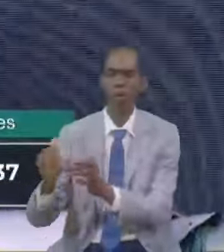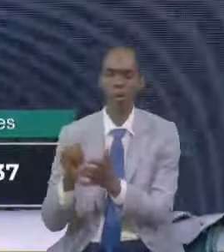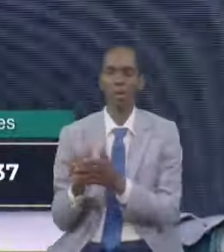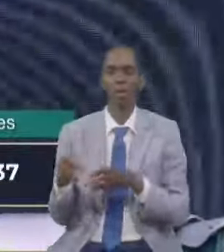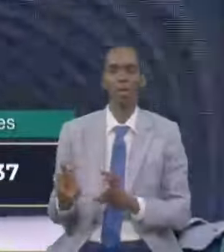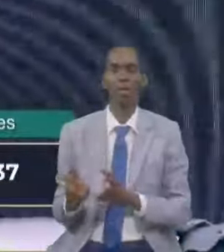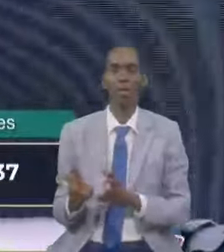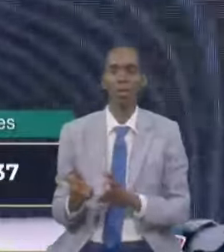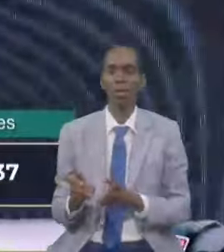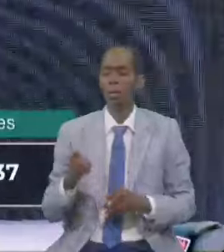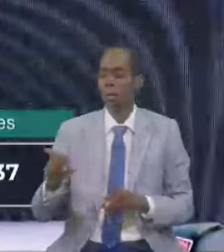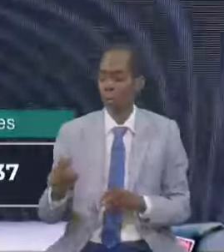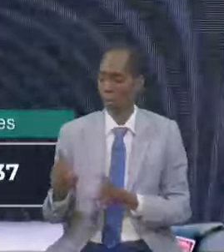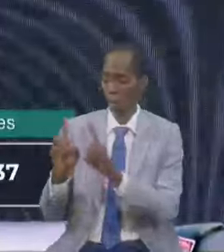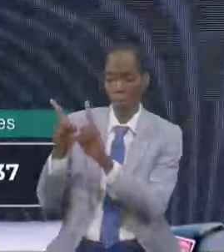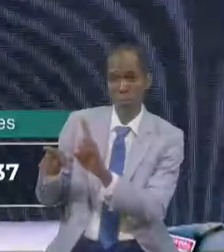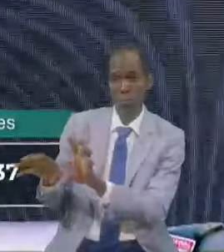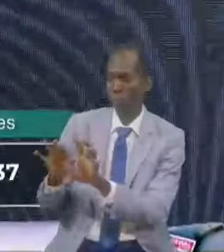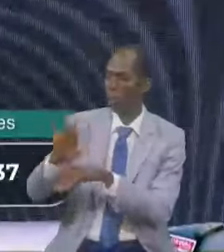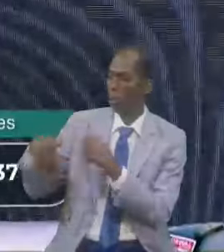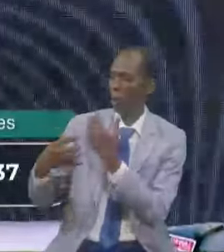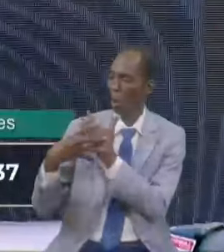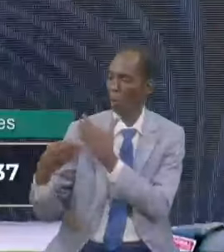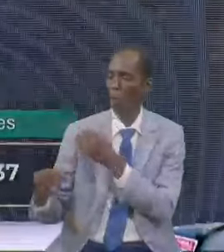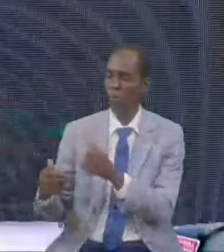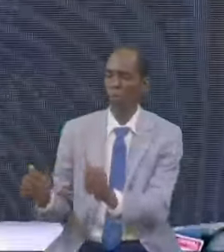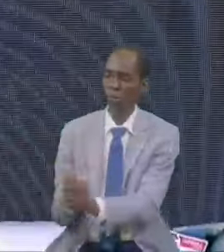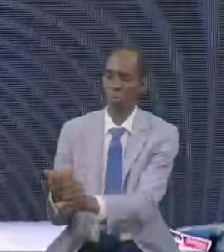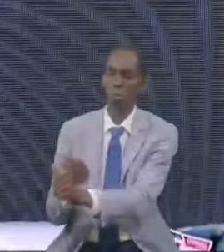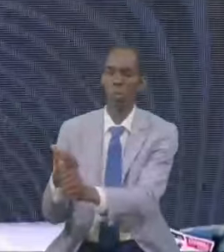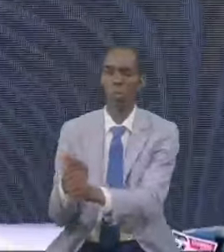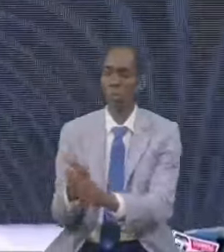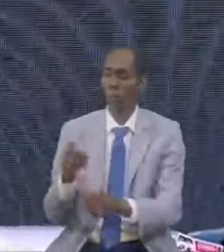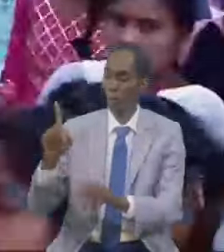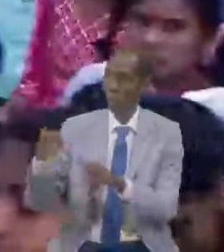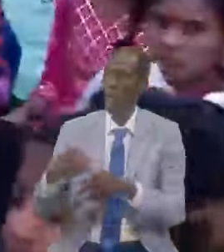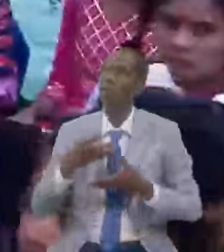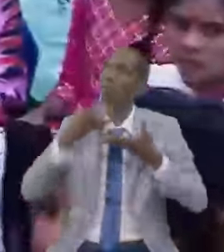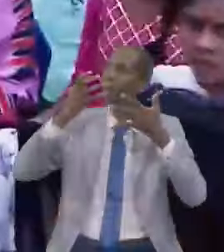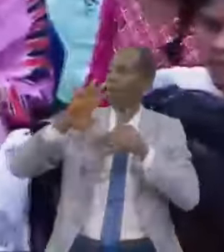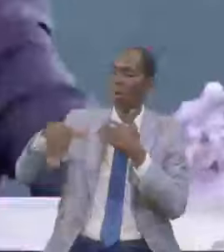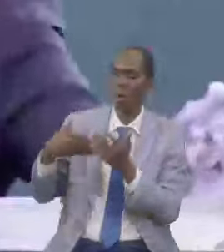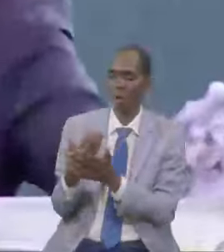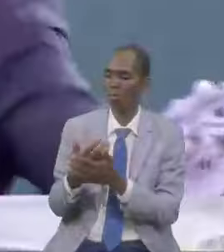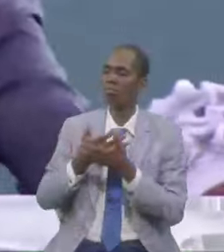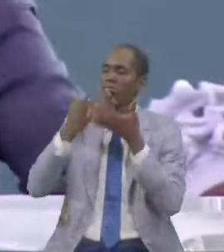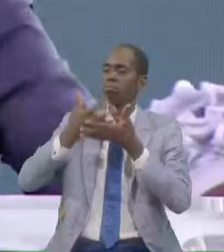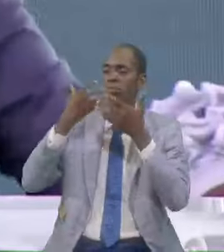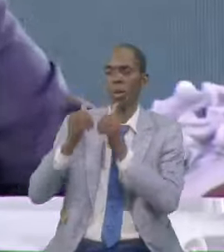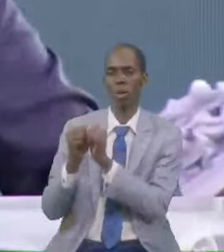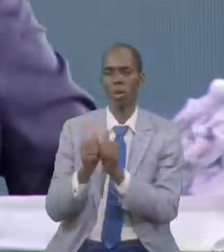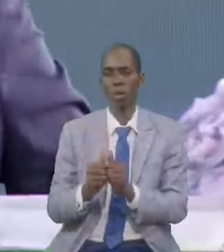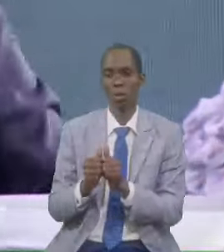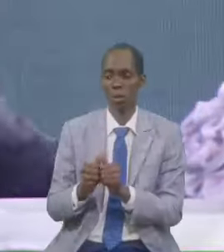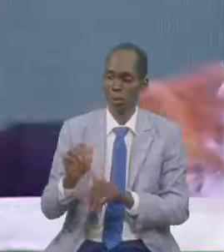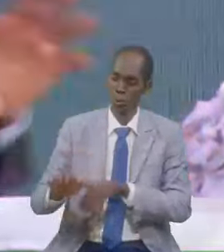it together. వారందరూ కూడా కలిసి వెళ్ళిపోతున్నట్టున్నారు. They shout, they all shout together. వారందరూ కలిసి కేకలేస్తుంటారు. They are walking in that